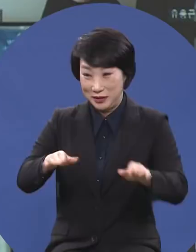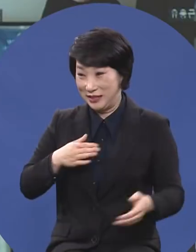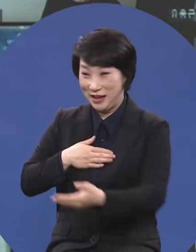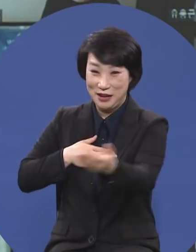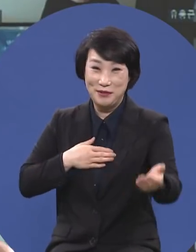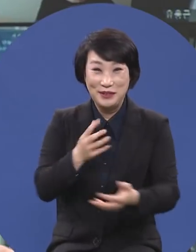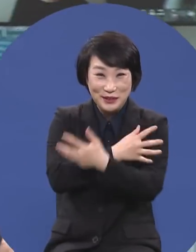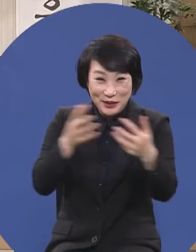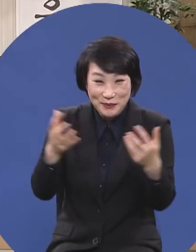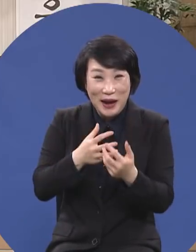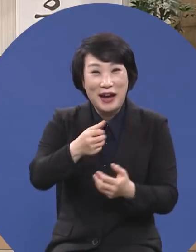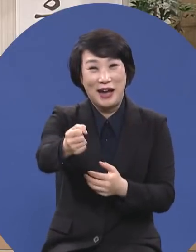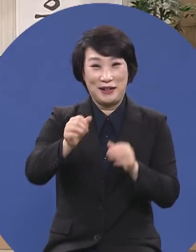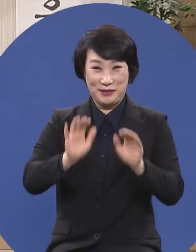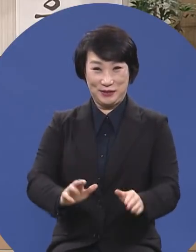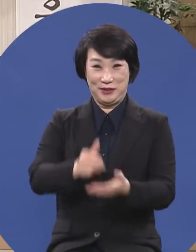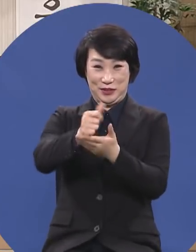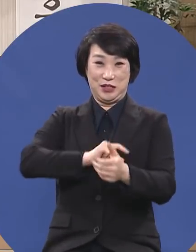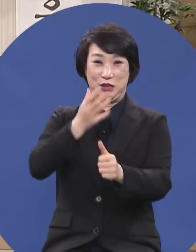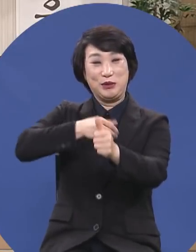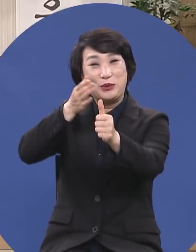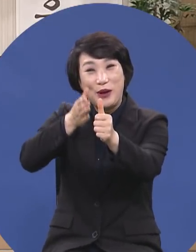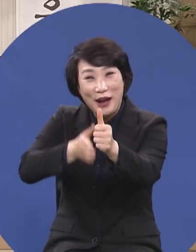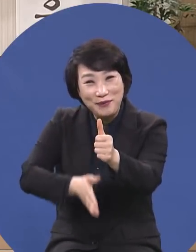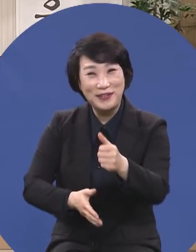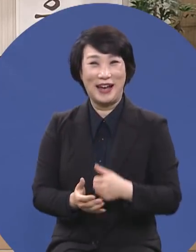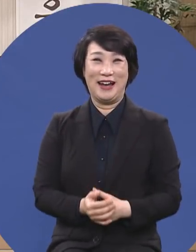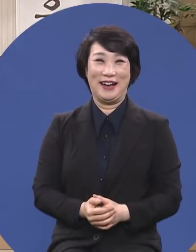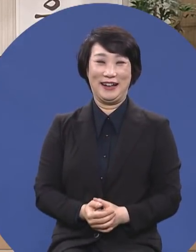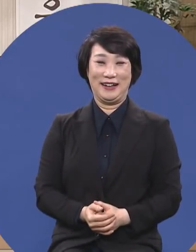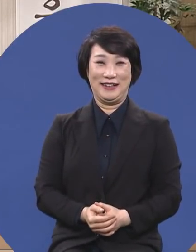여러분에게 충만하기를 주님의 이름으로 축원합니다.